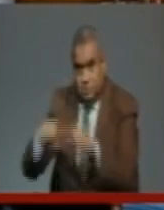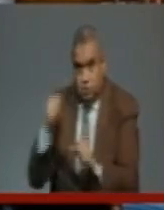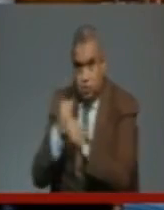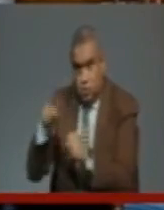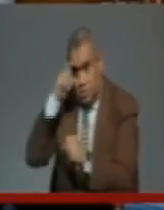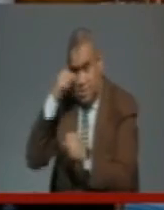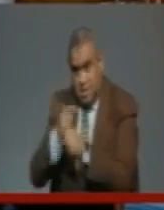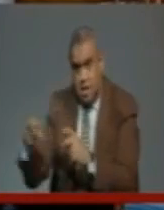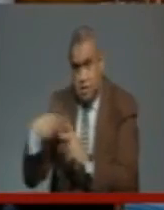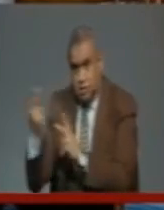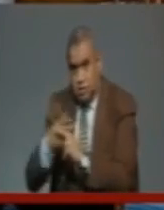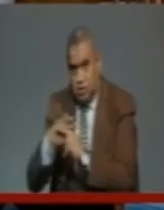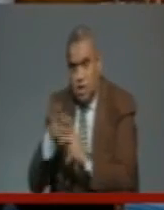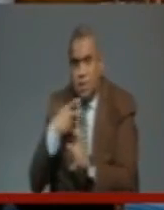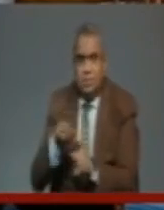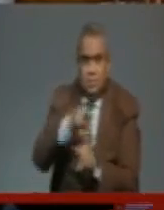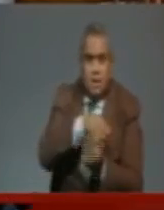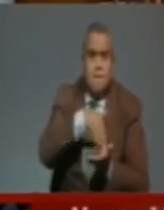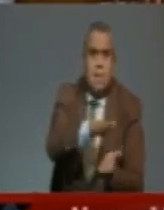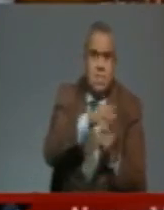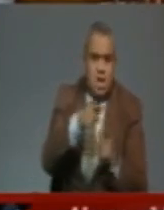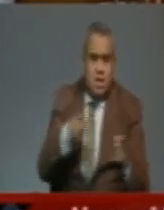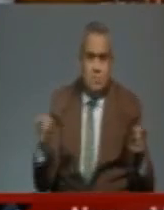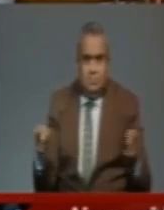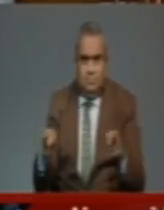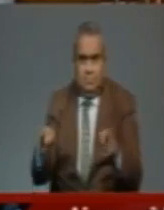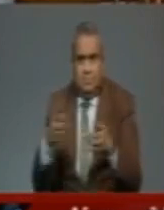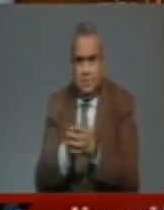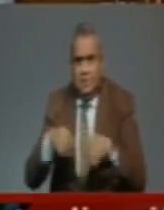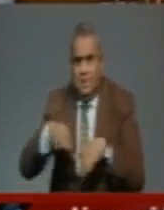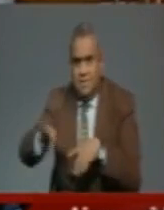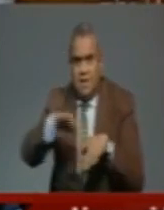كركاب ثم بضائع الى ميناء اسكندريه الكبير.